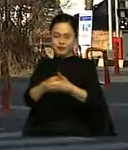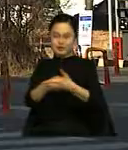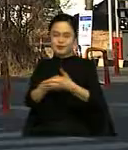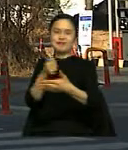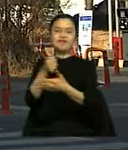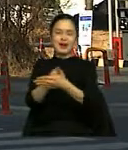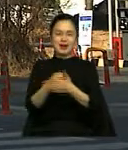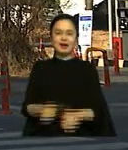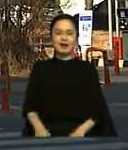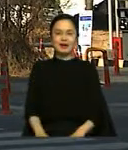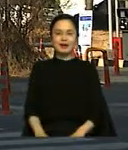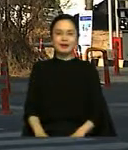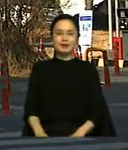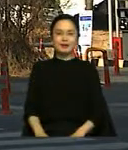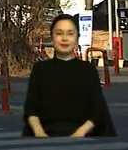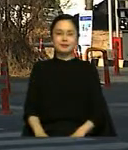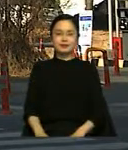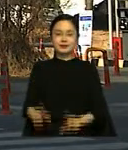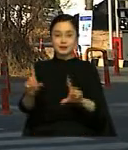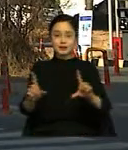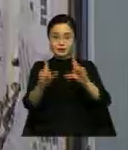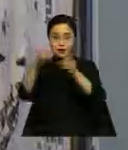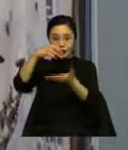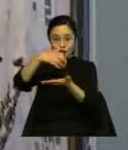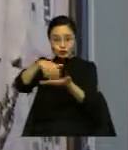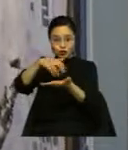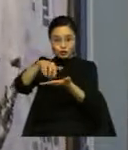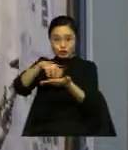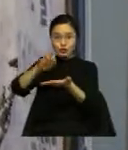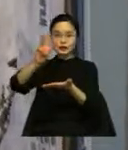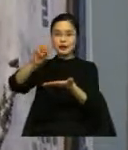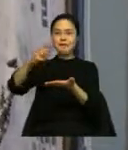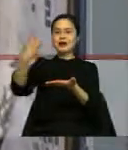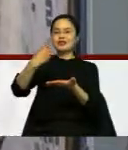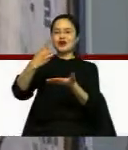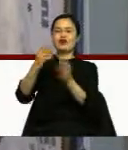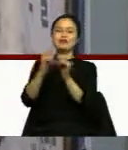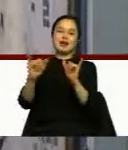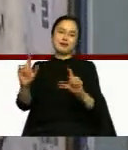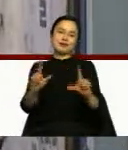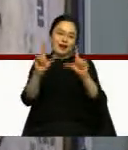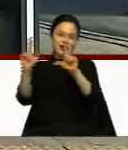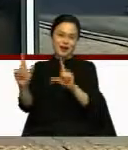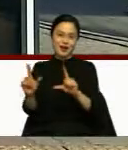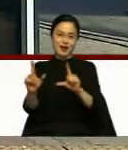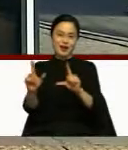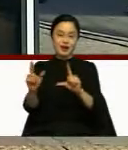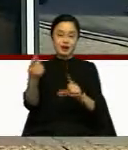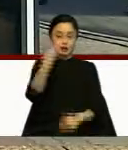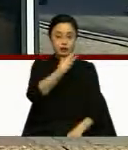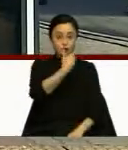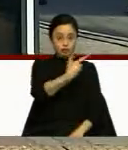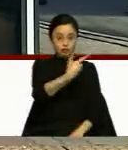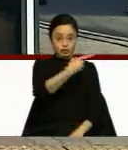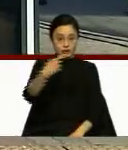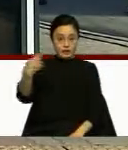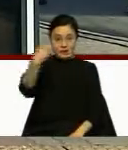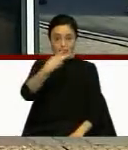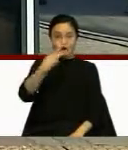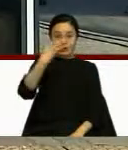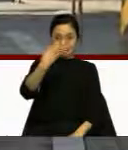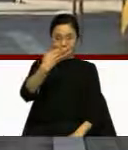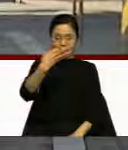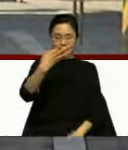됐습니다. 인구가 3만 천여 명에 달하는 퇴계원면은 지난 2006년에 이어 2014년에도